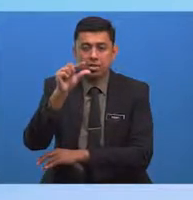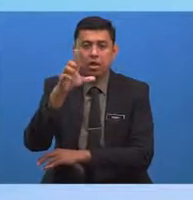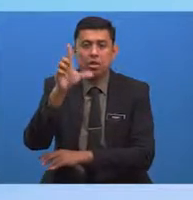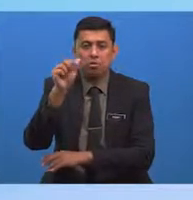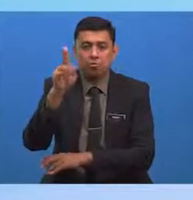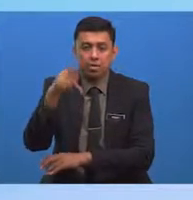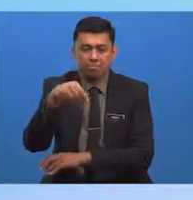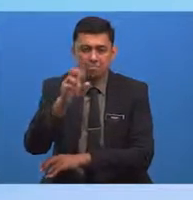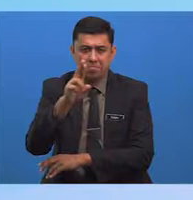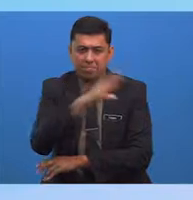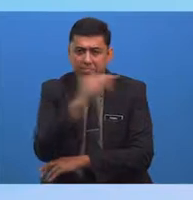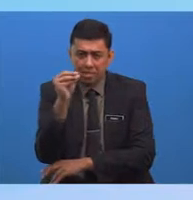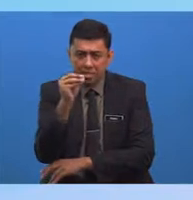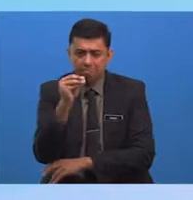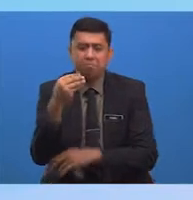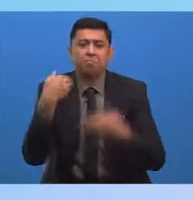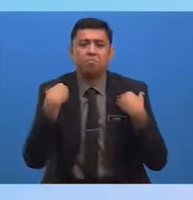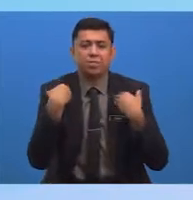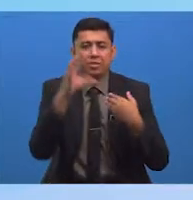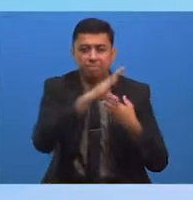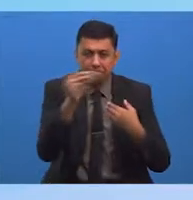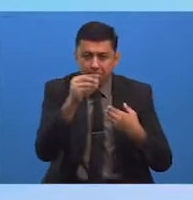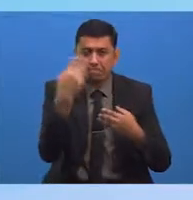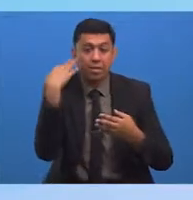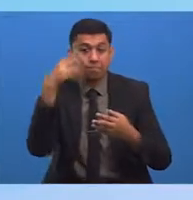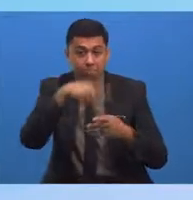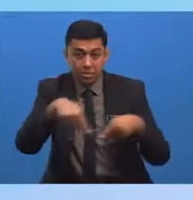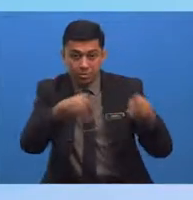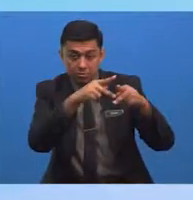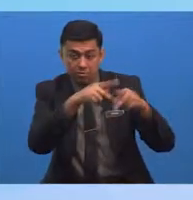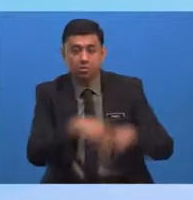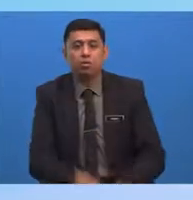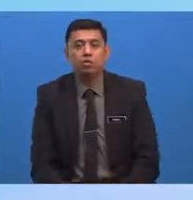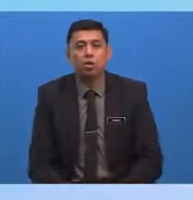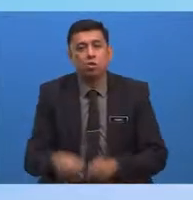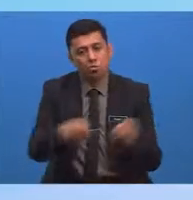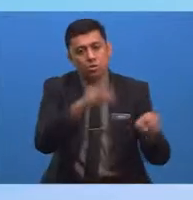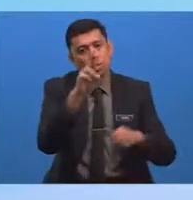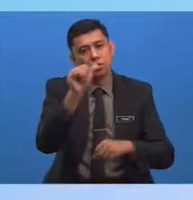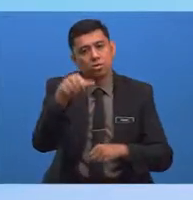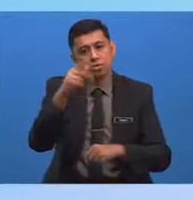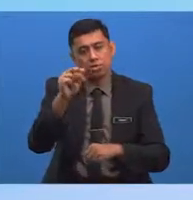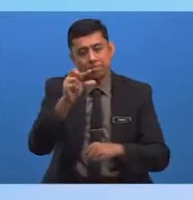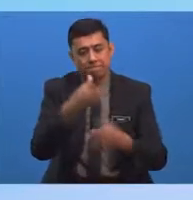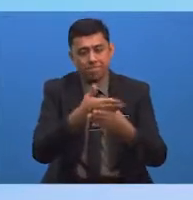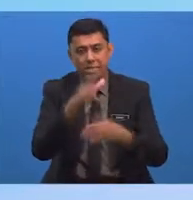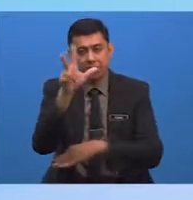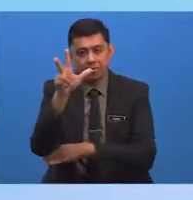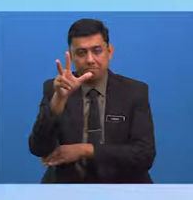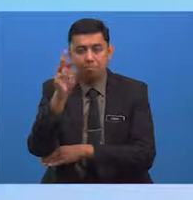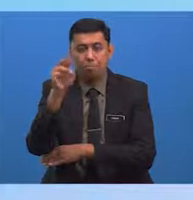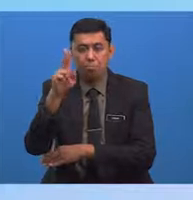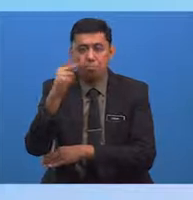Saribas, Kalaka dan Simanggang. Bahagian ketiga pula meliputi kawasan Sungai Rajang, Oya,